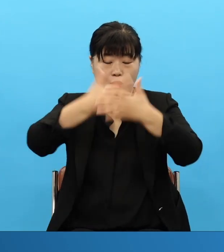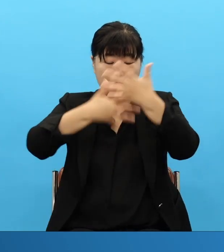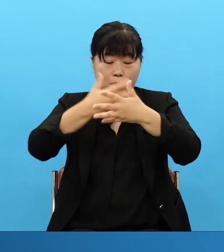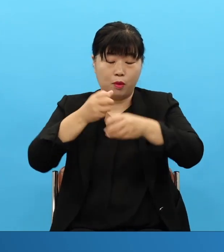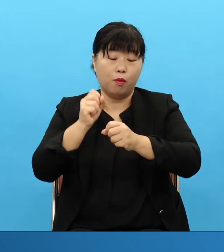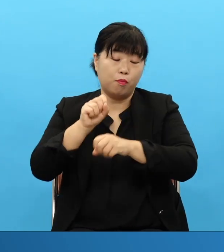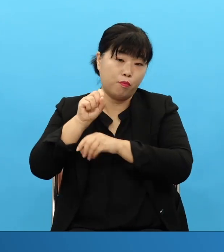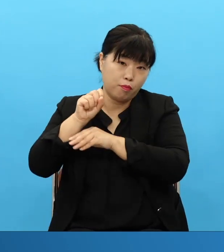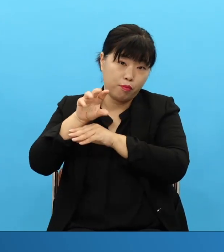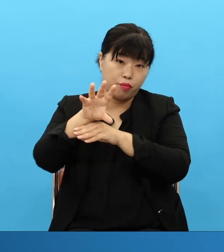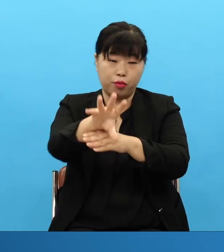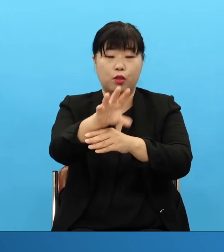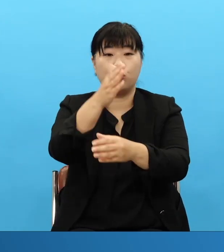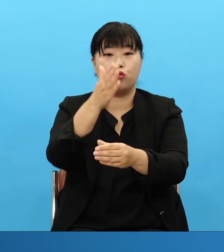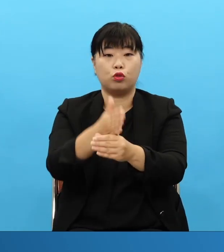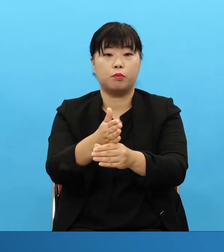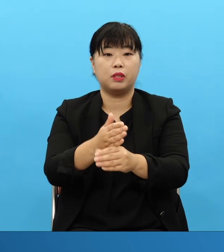중입니다.